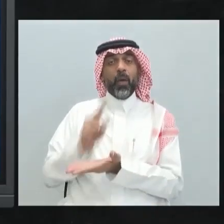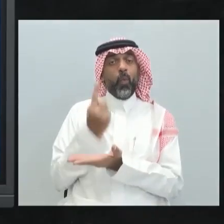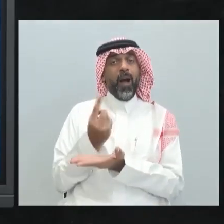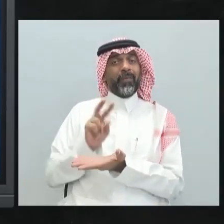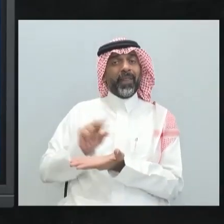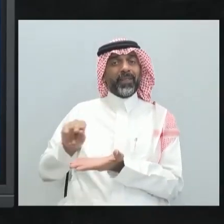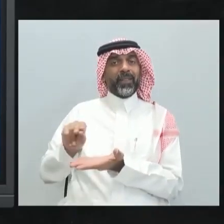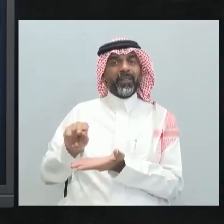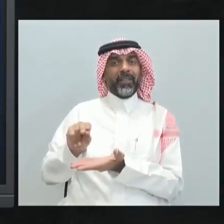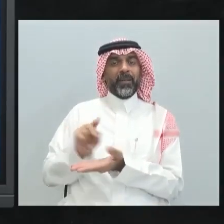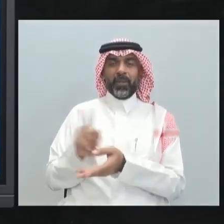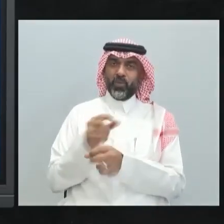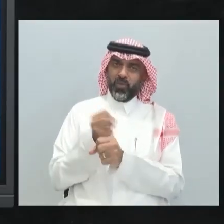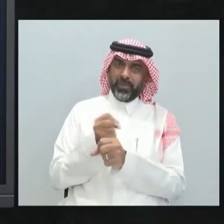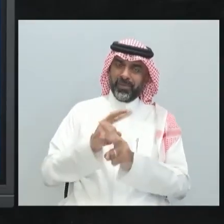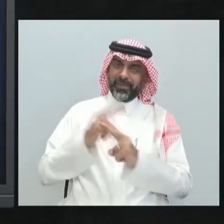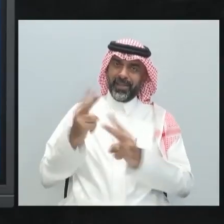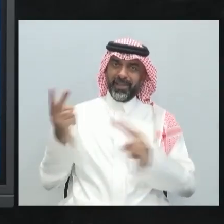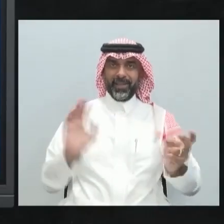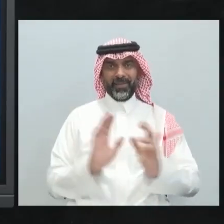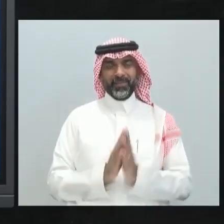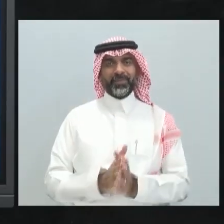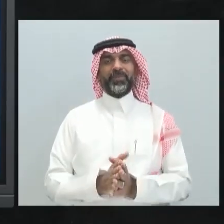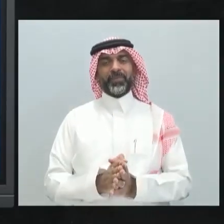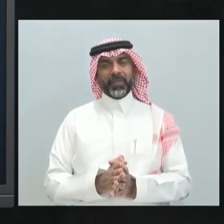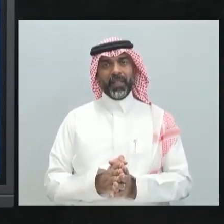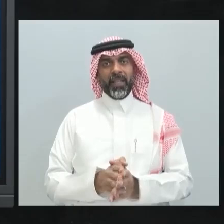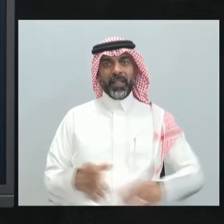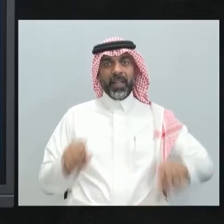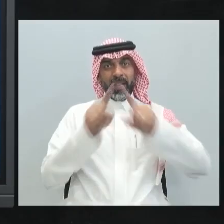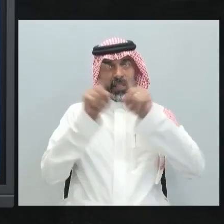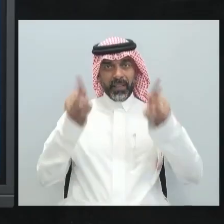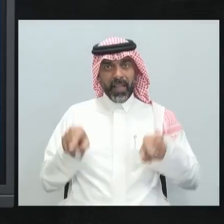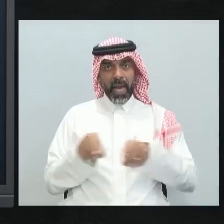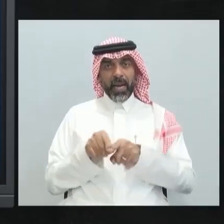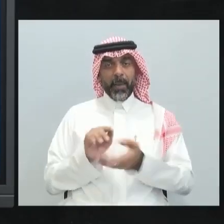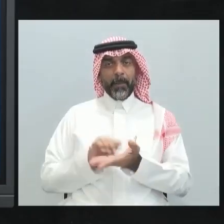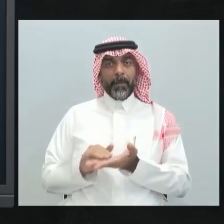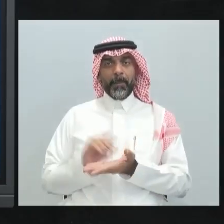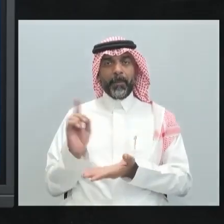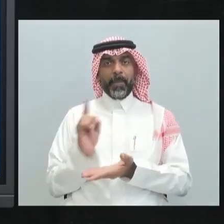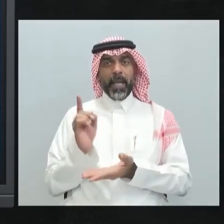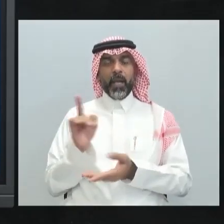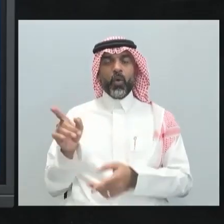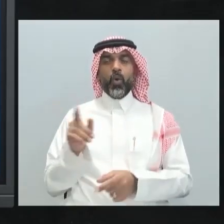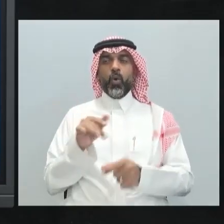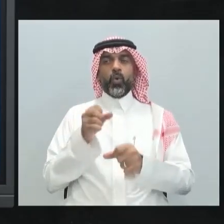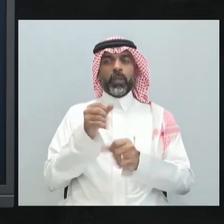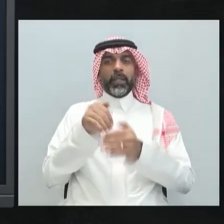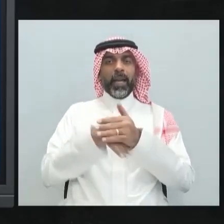باختصار الموطن هو الحيز والمكان يتواجد فيه المخلوق الحي الاطار البيئي هو دور المخلوق الحي